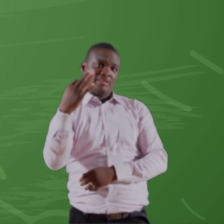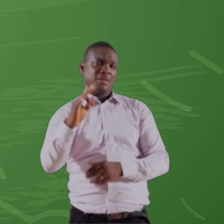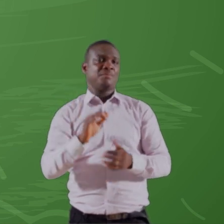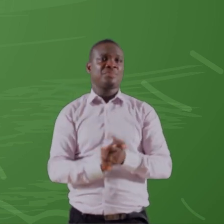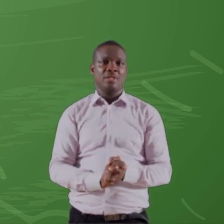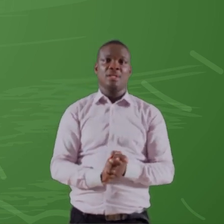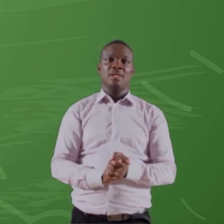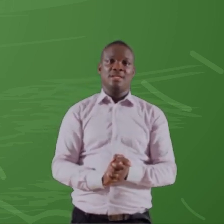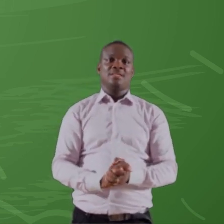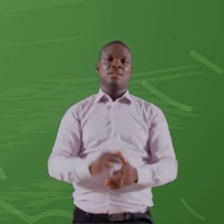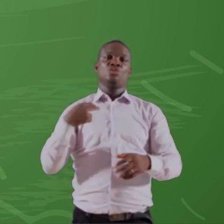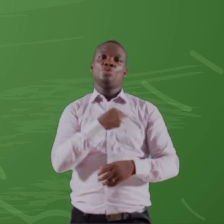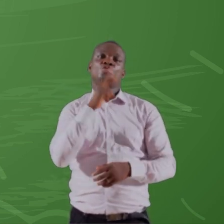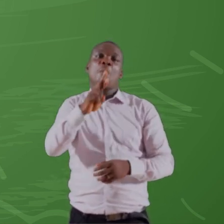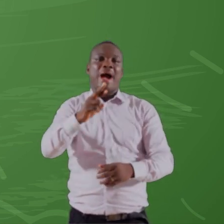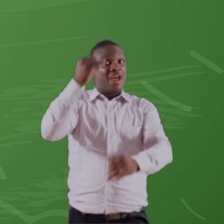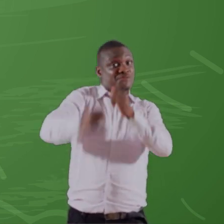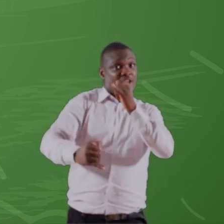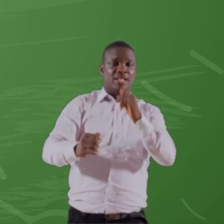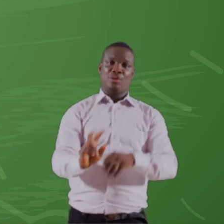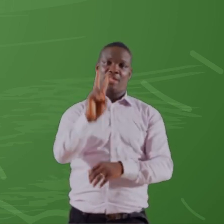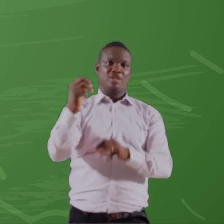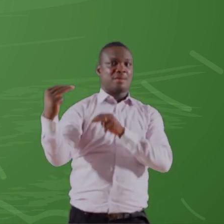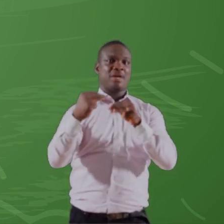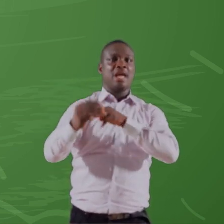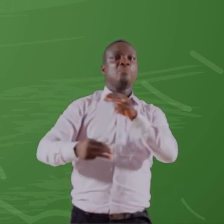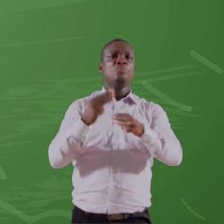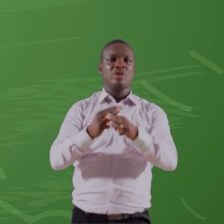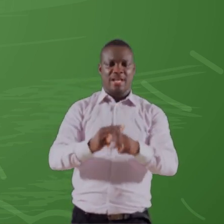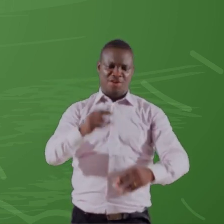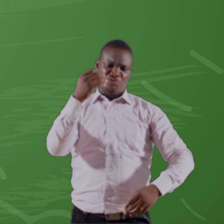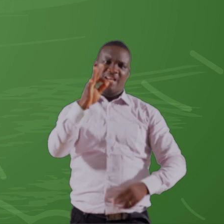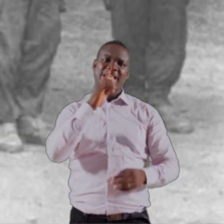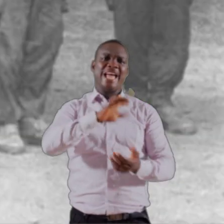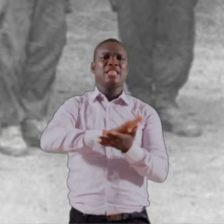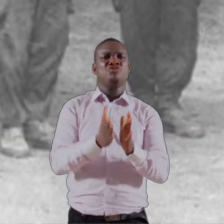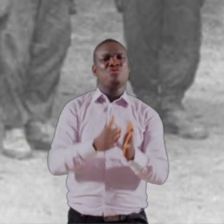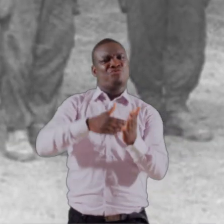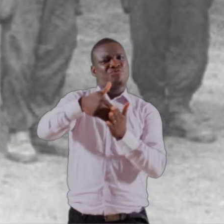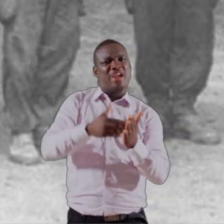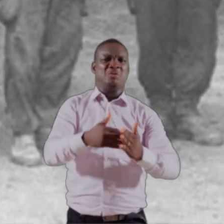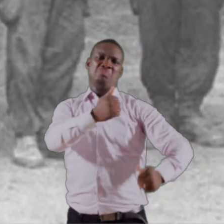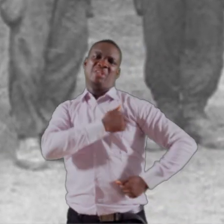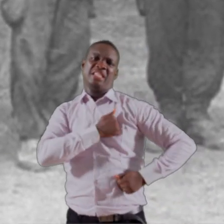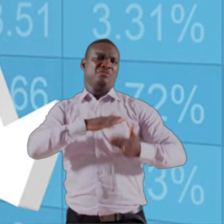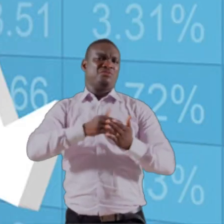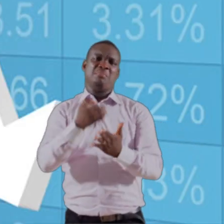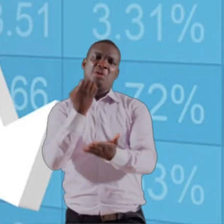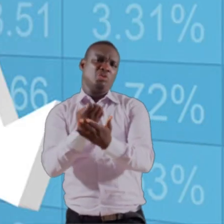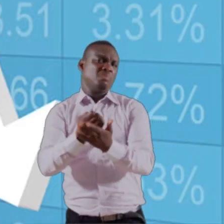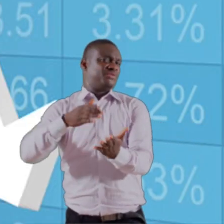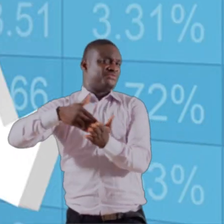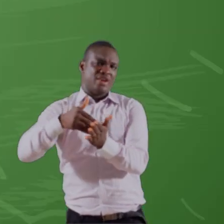période, c'est que nous sommes à la fin de la guerre et la France est affaiblie sur le plan militaire et sur le plan